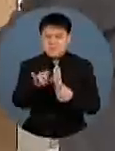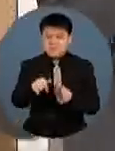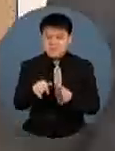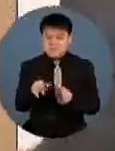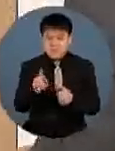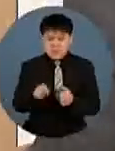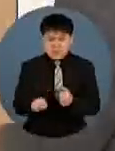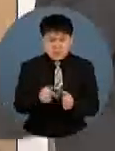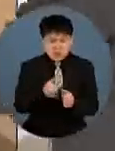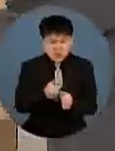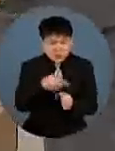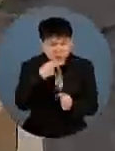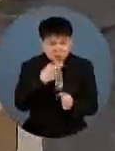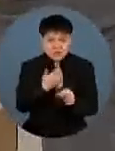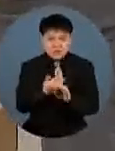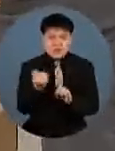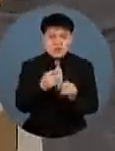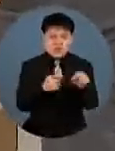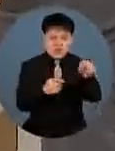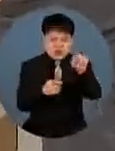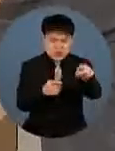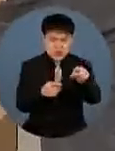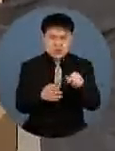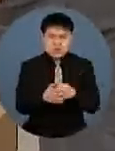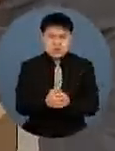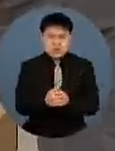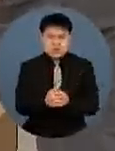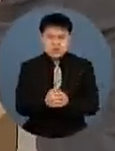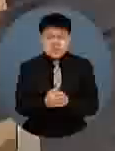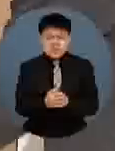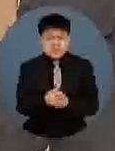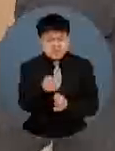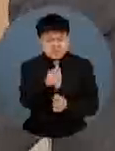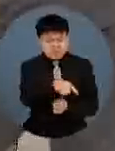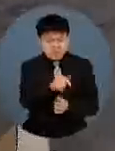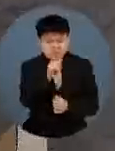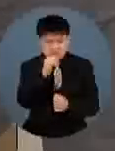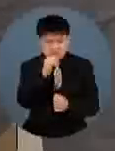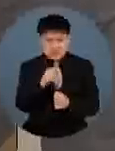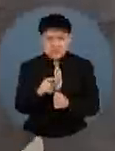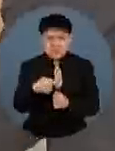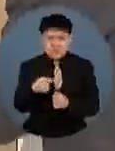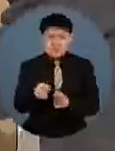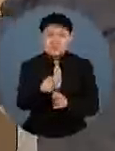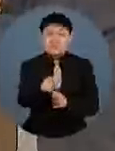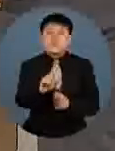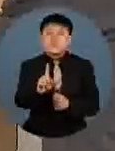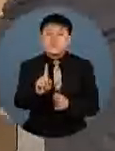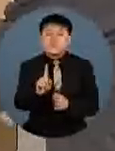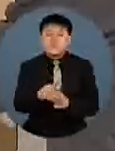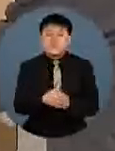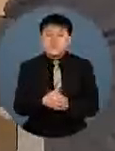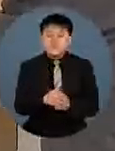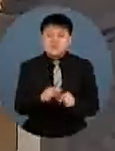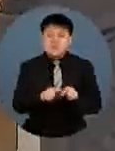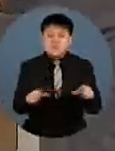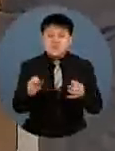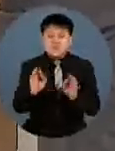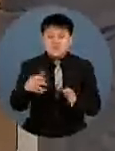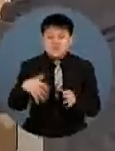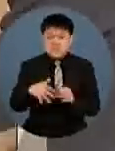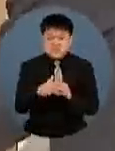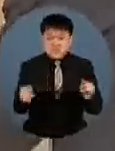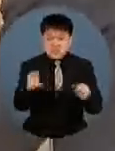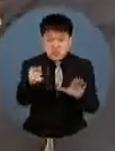또 이 한 점이 죽어서는 안 되니까 뛰어나가고 뛰어나갔습니다. 토칙한데 이런 데 이제 아마추어 분들께서는